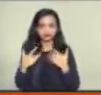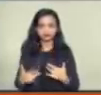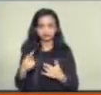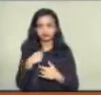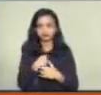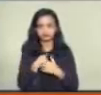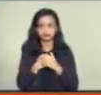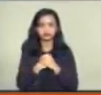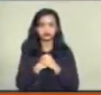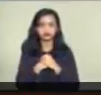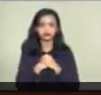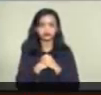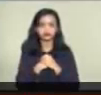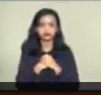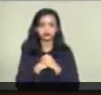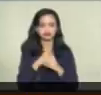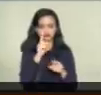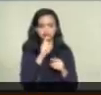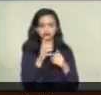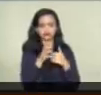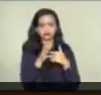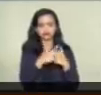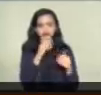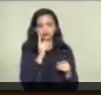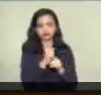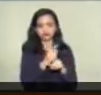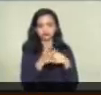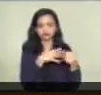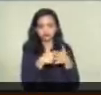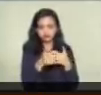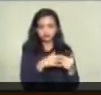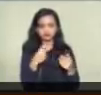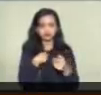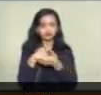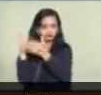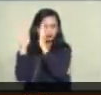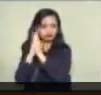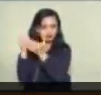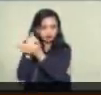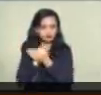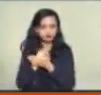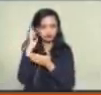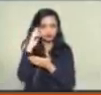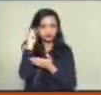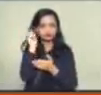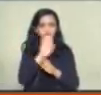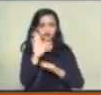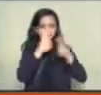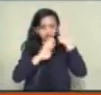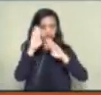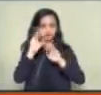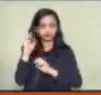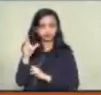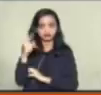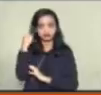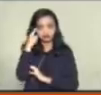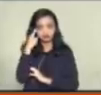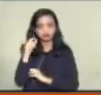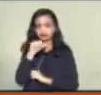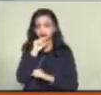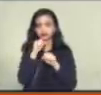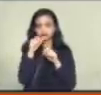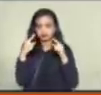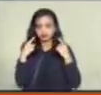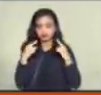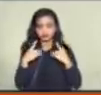ako. Di bali, nagpatulo mo kinisarapin nga kasi ito problema. Ito na lang sir, isipin niyo para hindi kayo ma-depress.